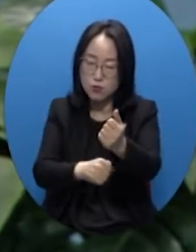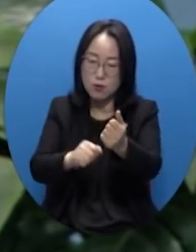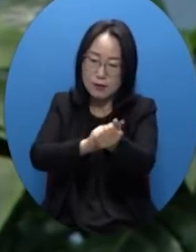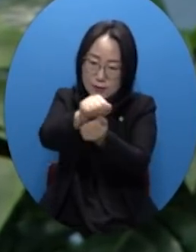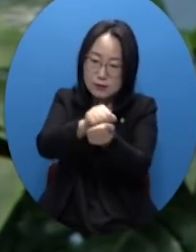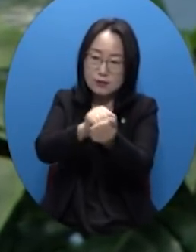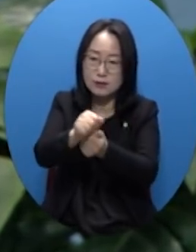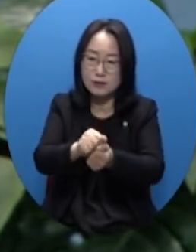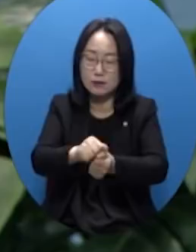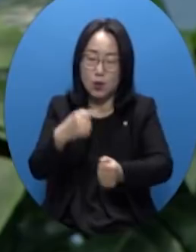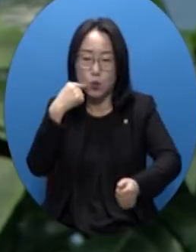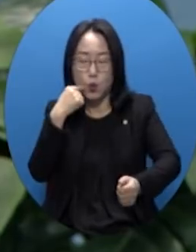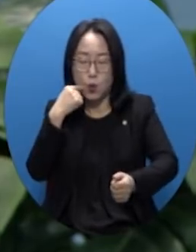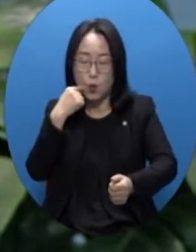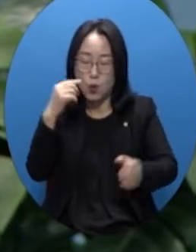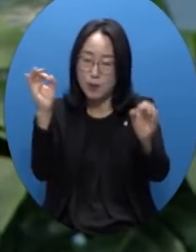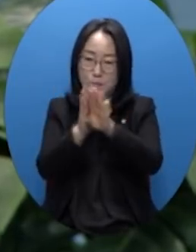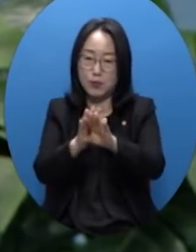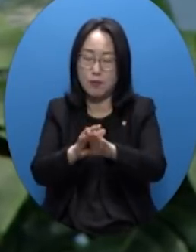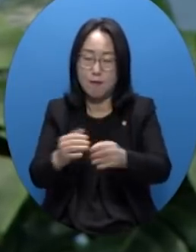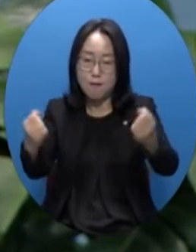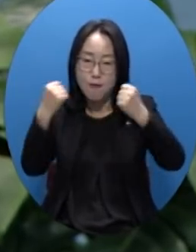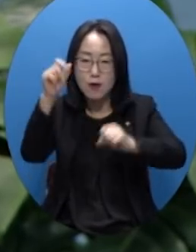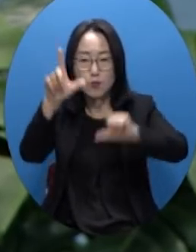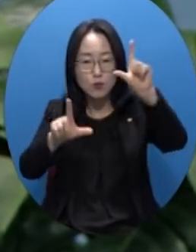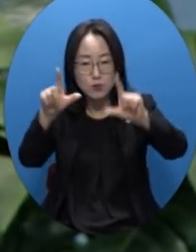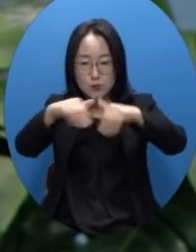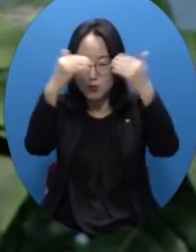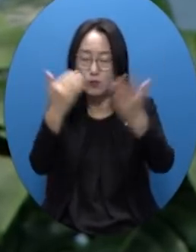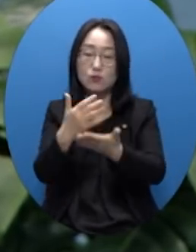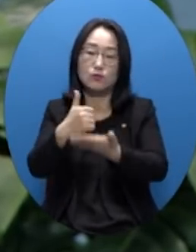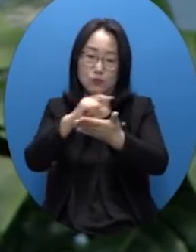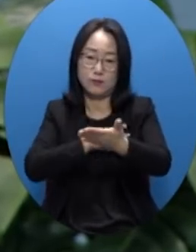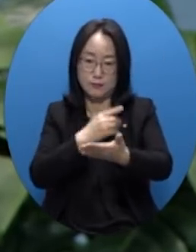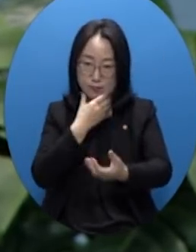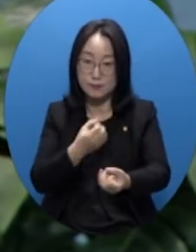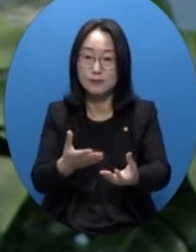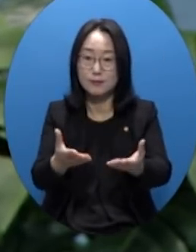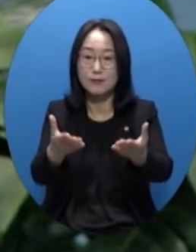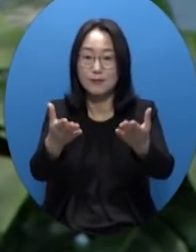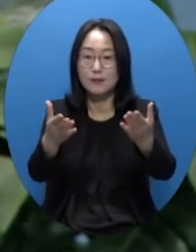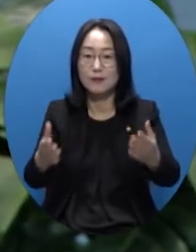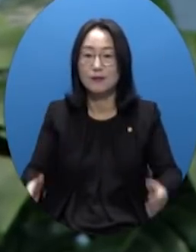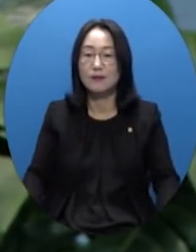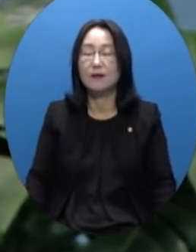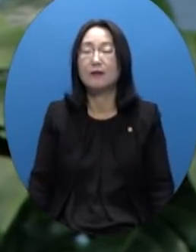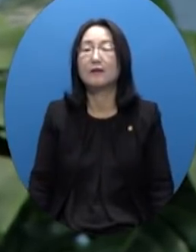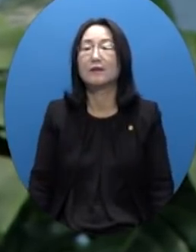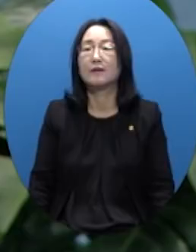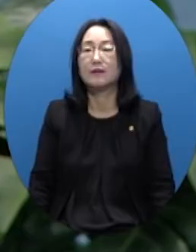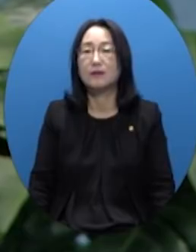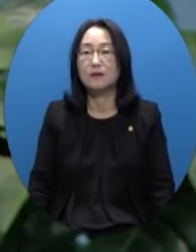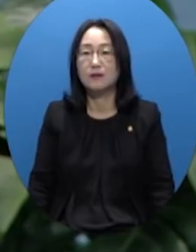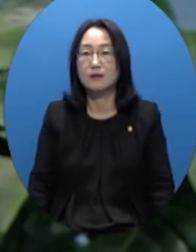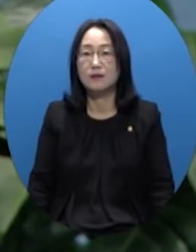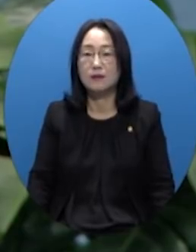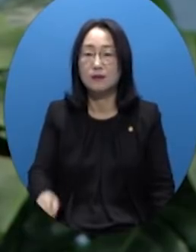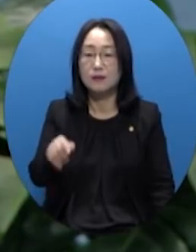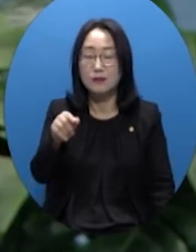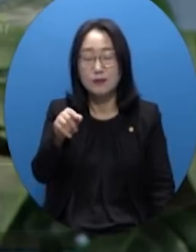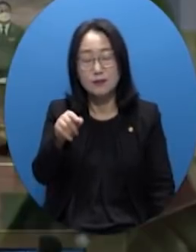독을 제거하고 건강한 모습으로 살아가는 여러 모두 되기를 김으로 축원합니다 그런데 이